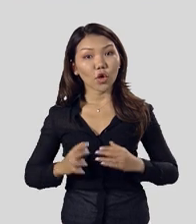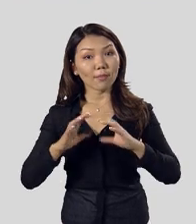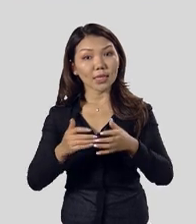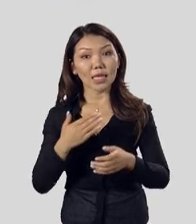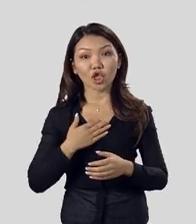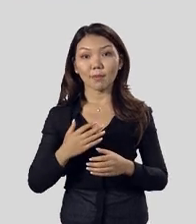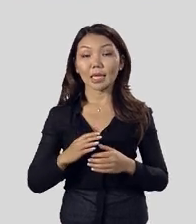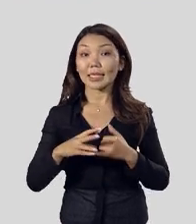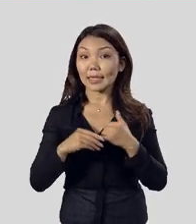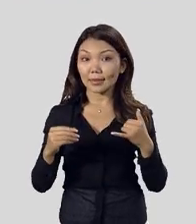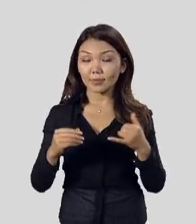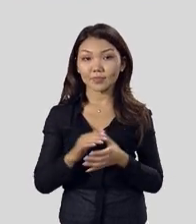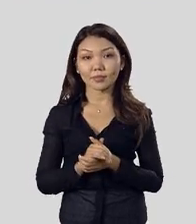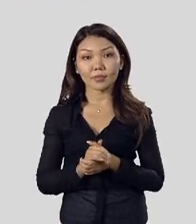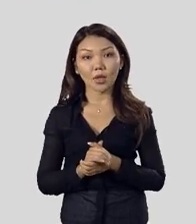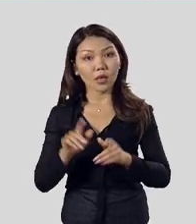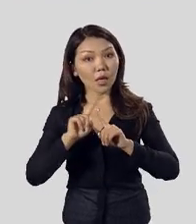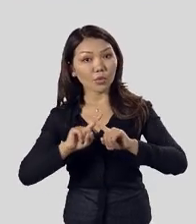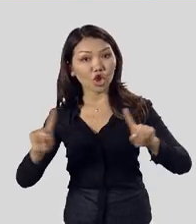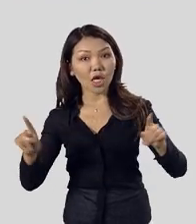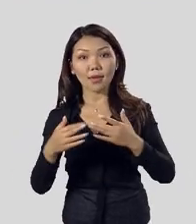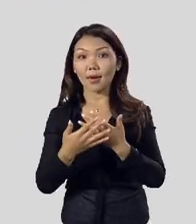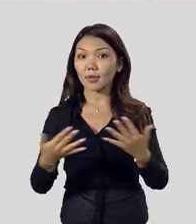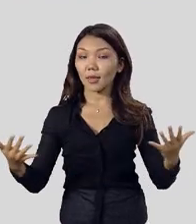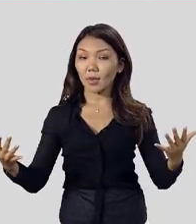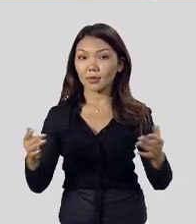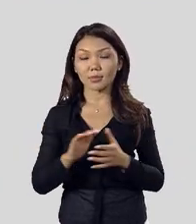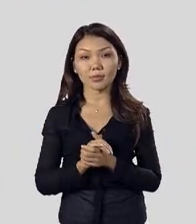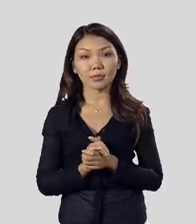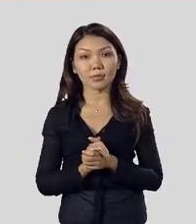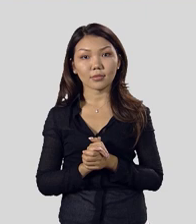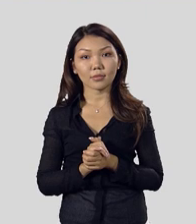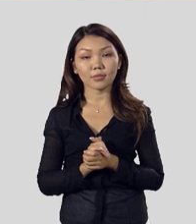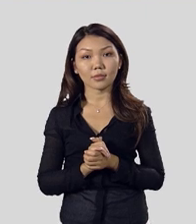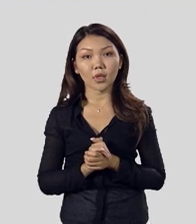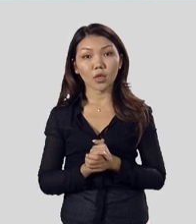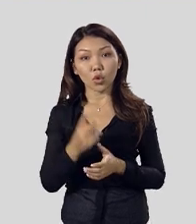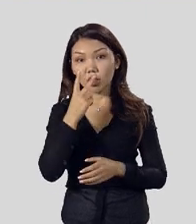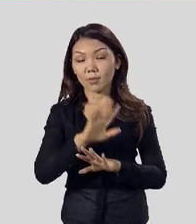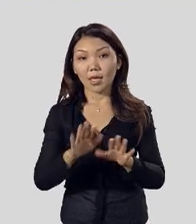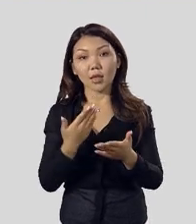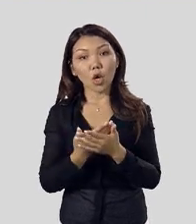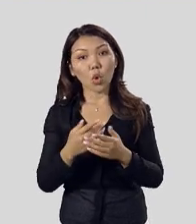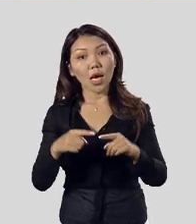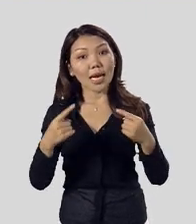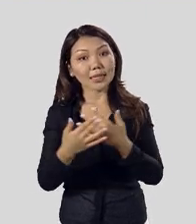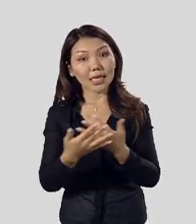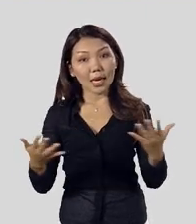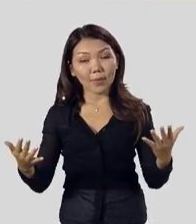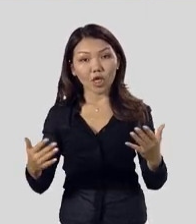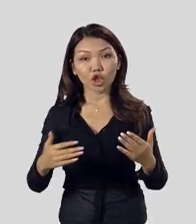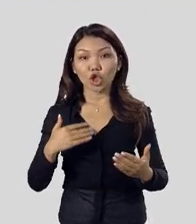живой мир нашей планеты необычайно разнообразен но несмотря на такое разнообразие живой